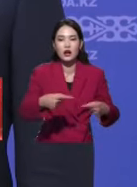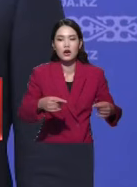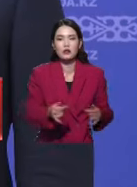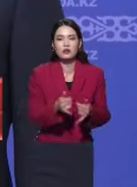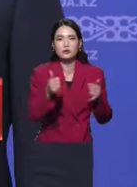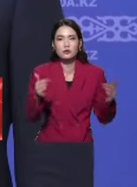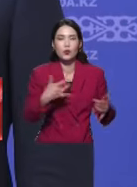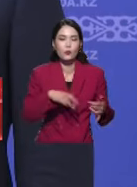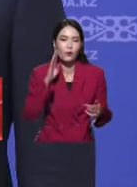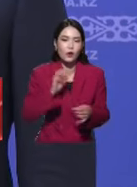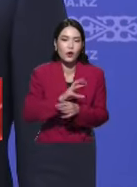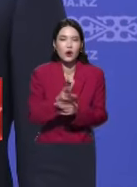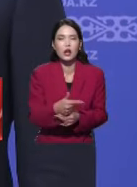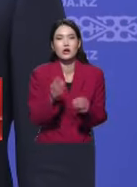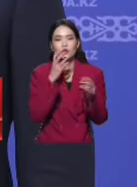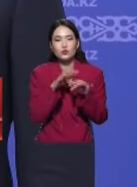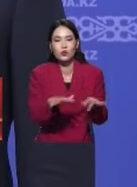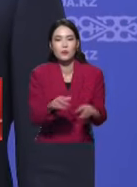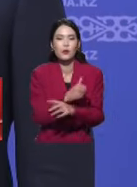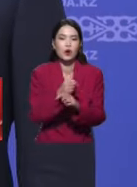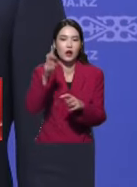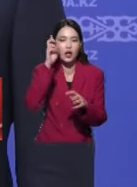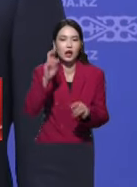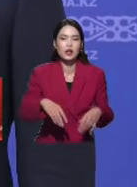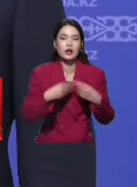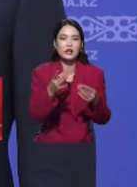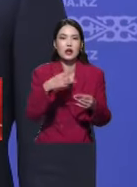питьевой водой и газом. Глава государства дал ряд